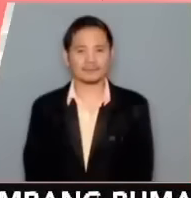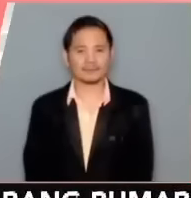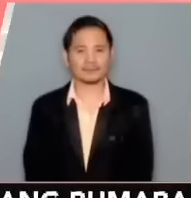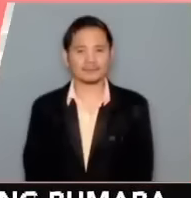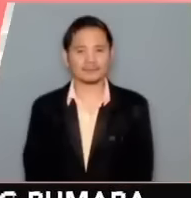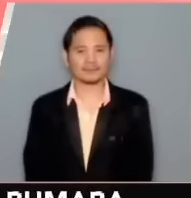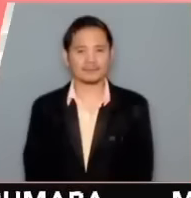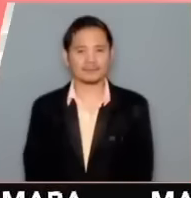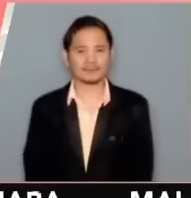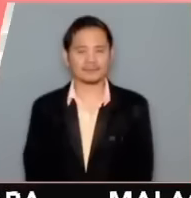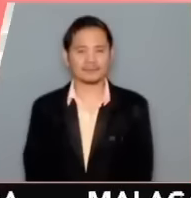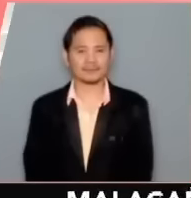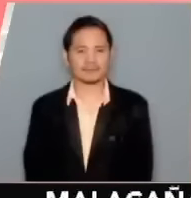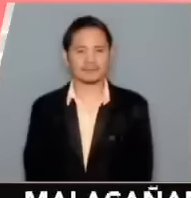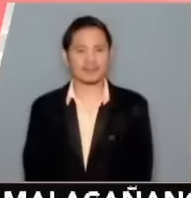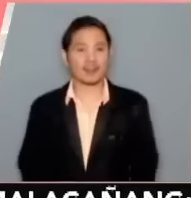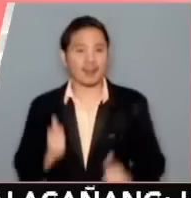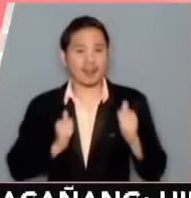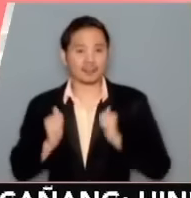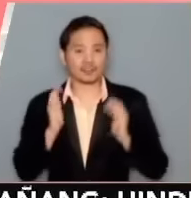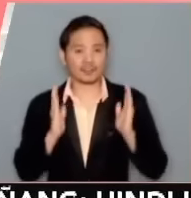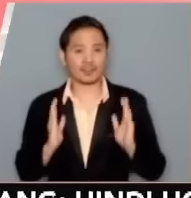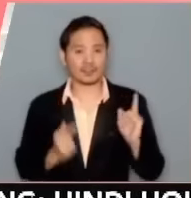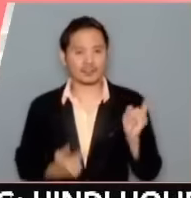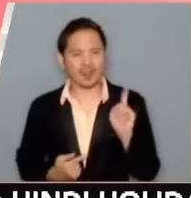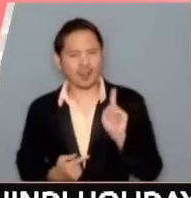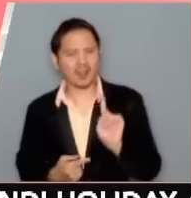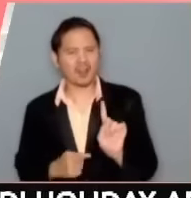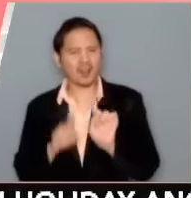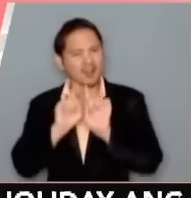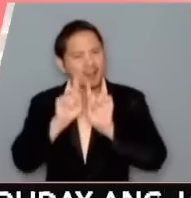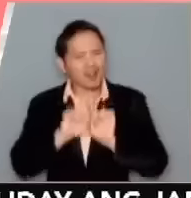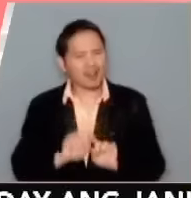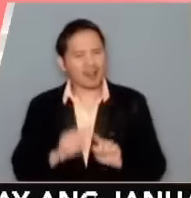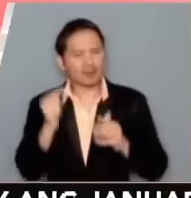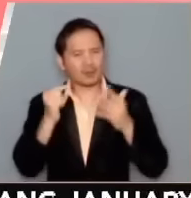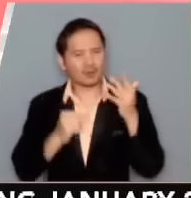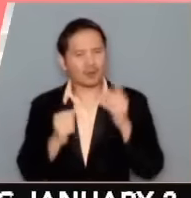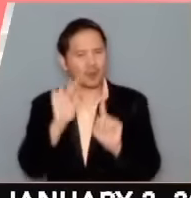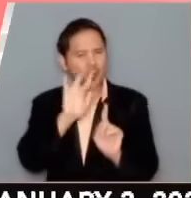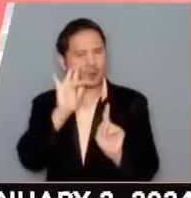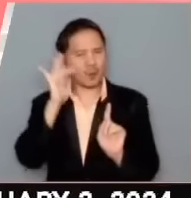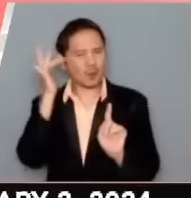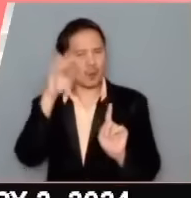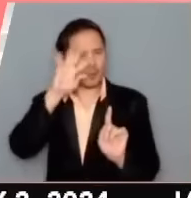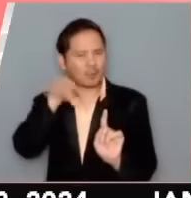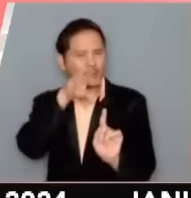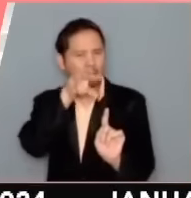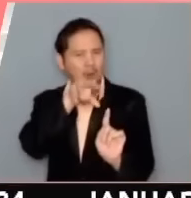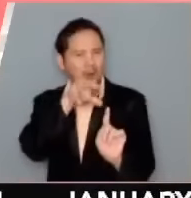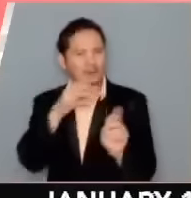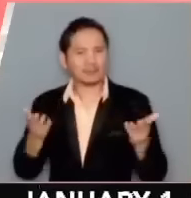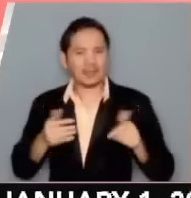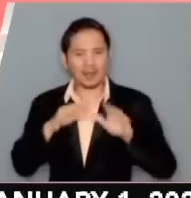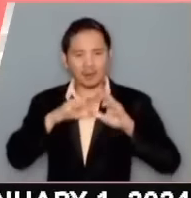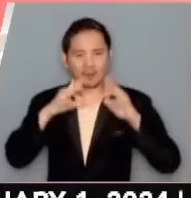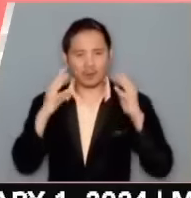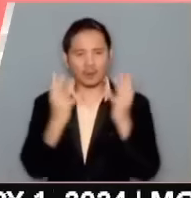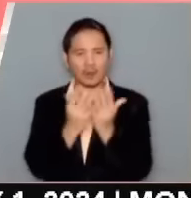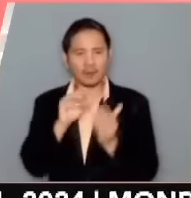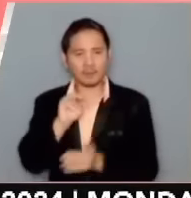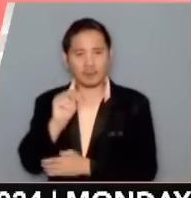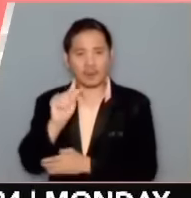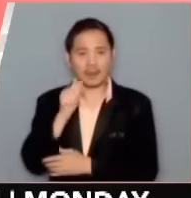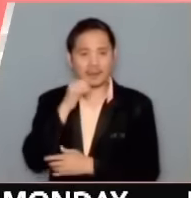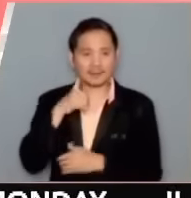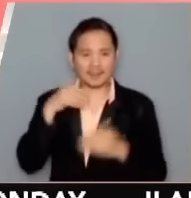Nagningning ang Sparkle Stars sa pagbabalik ng GMA New Year Countdown sa Mall of Asia Arena kagabi. Dinagsaya ng Kapuso fans, may unang balita